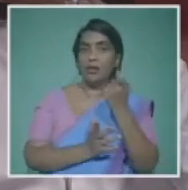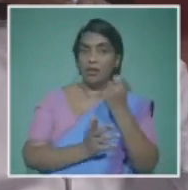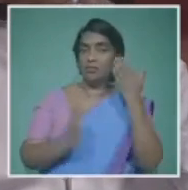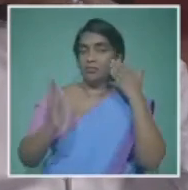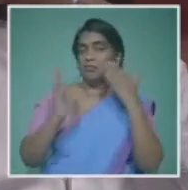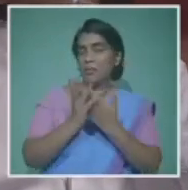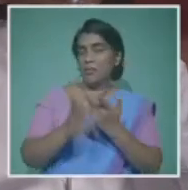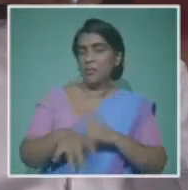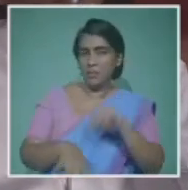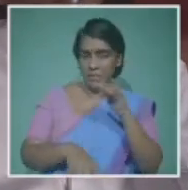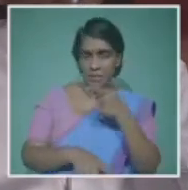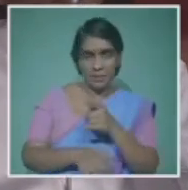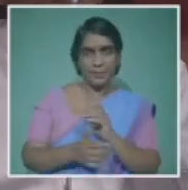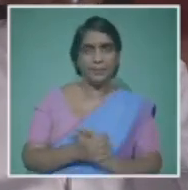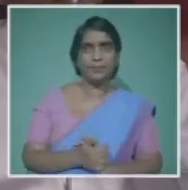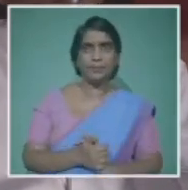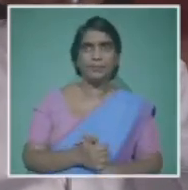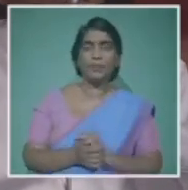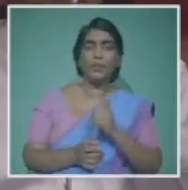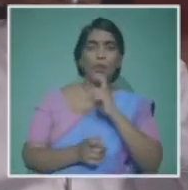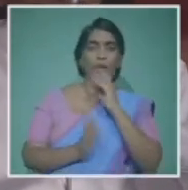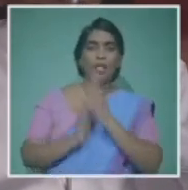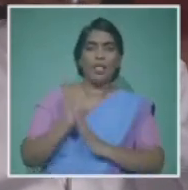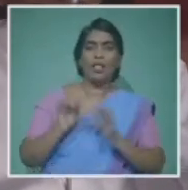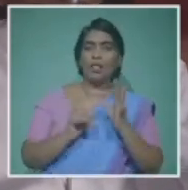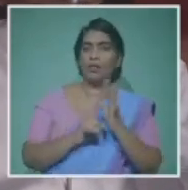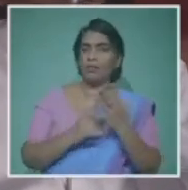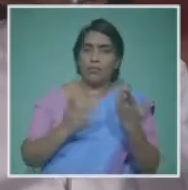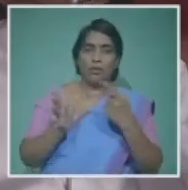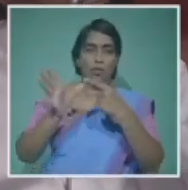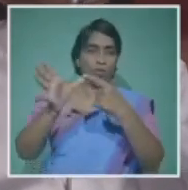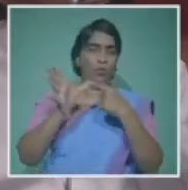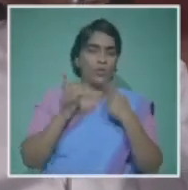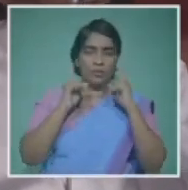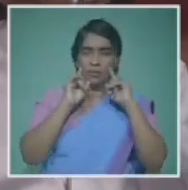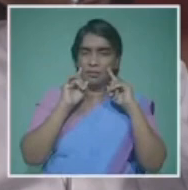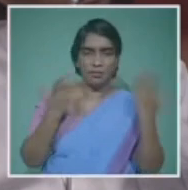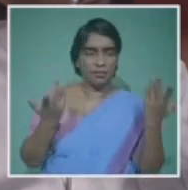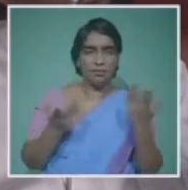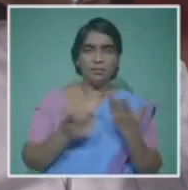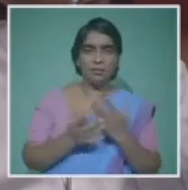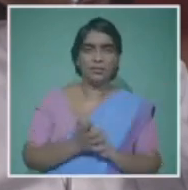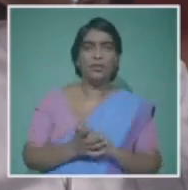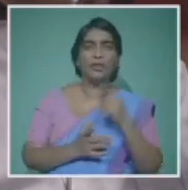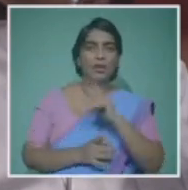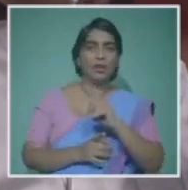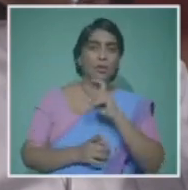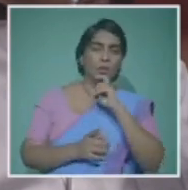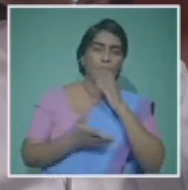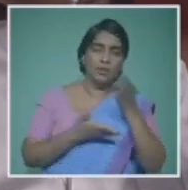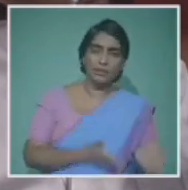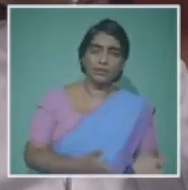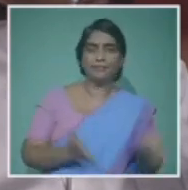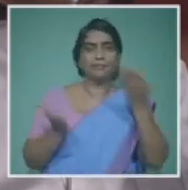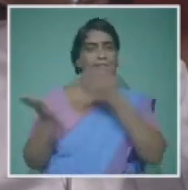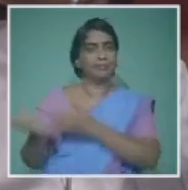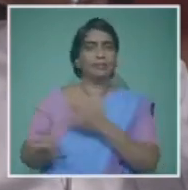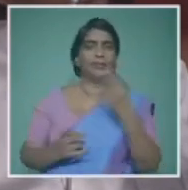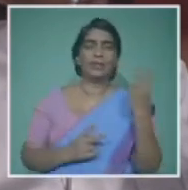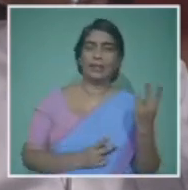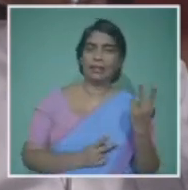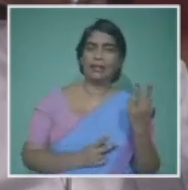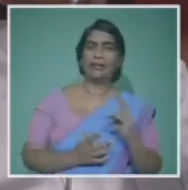ක්‍රයිම්ස් දැන් අධිකරණය පැතුමා මම දන්නේ මොන උත්තරයක් දුන්නද කියලා මොකද එතුමා මේ පැත්තේ හිටියා මේ පැත්තේ හිටියා